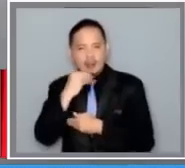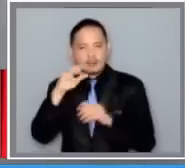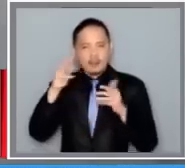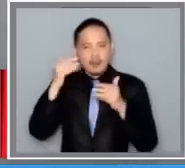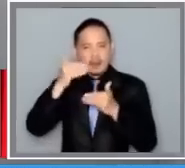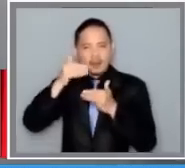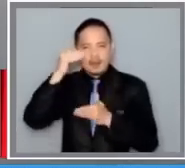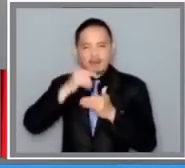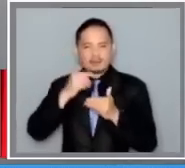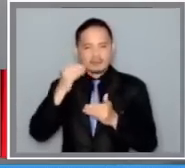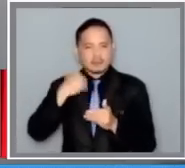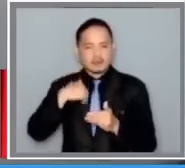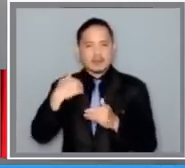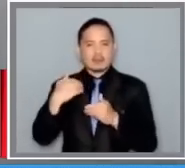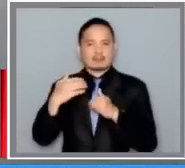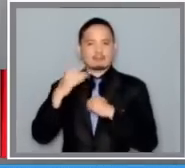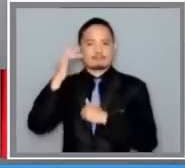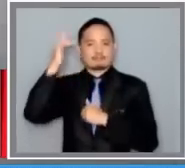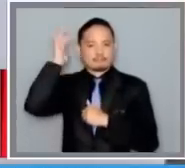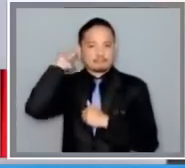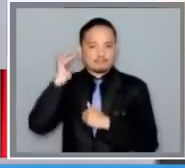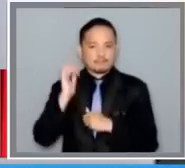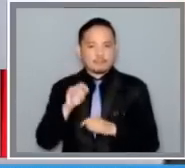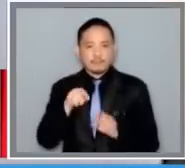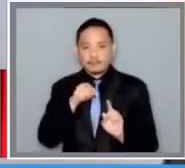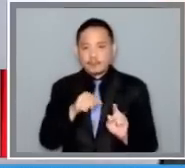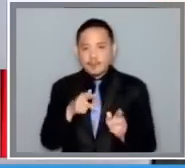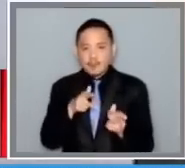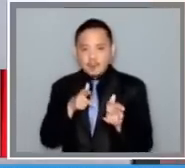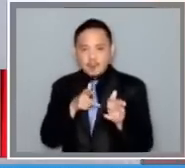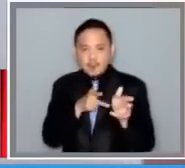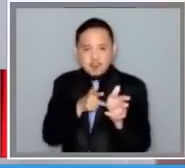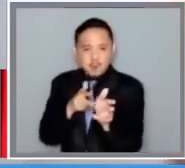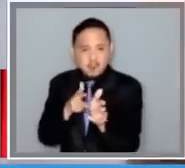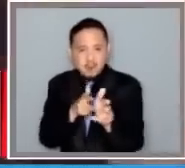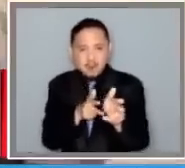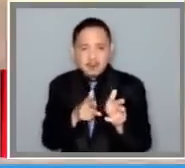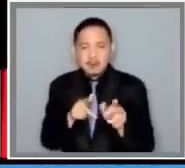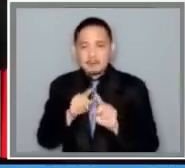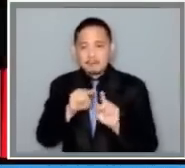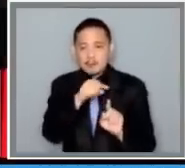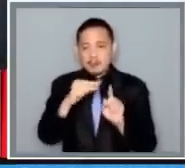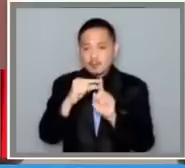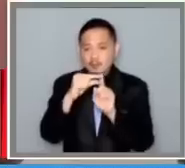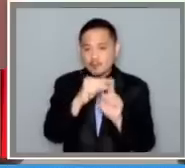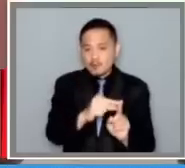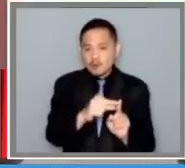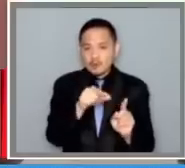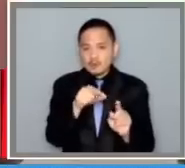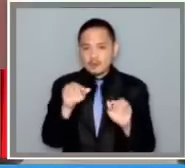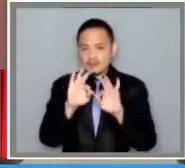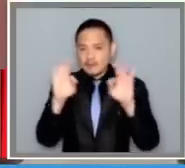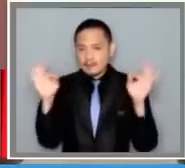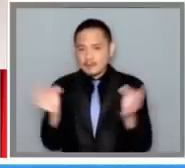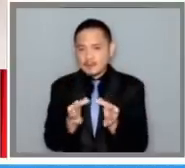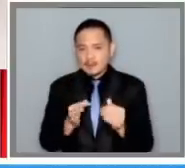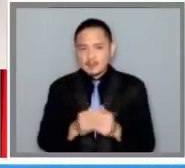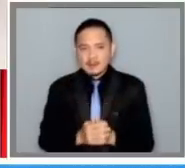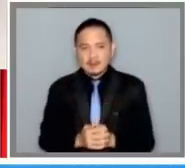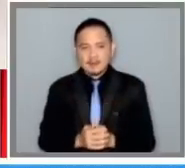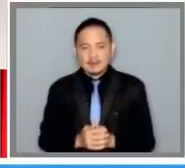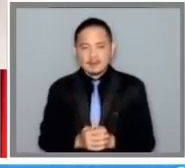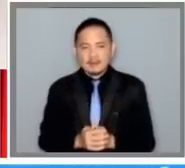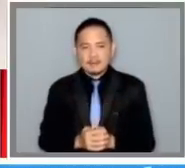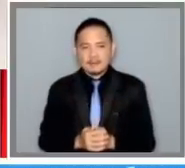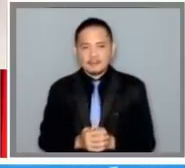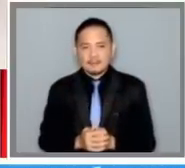Bation, napatawad niya ang pagharang sa kalsada pero hindi ang pagmumura ni Cesar sa kanyang pamilya. Pero sa aking panayam, hindi